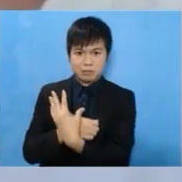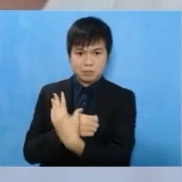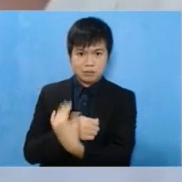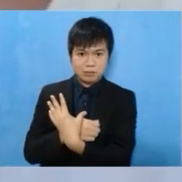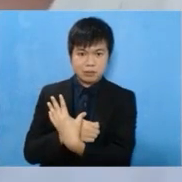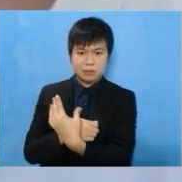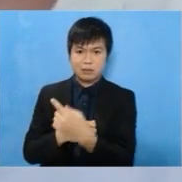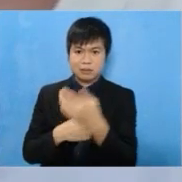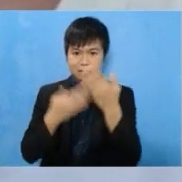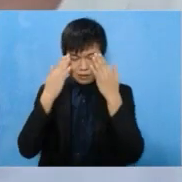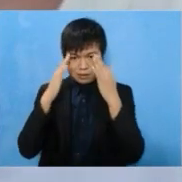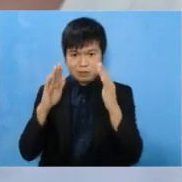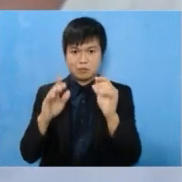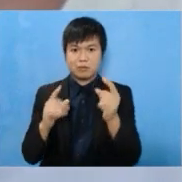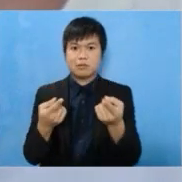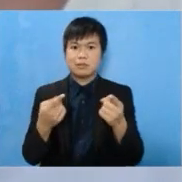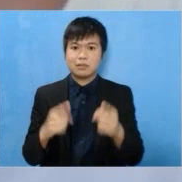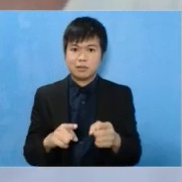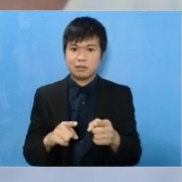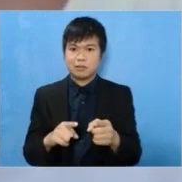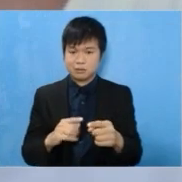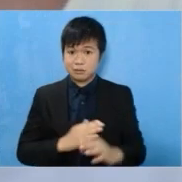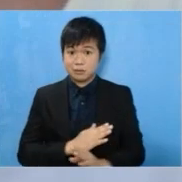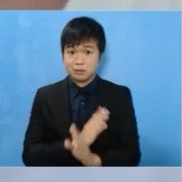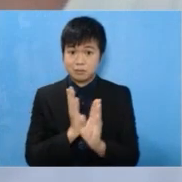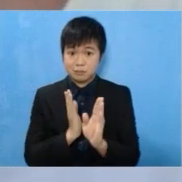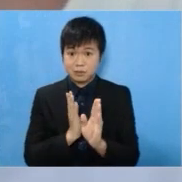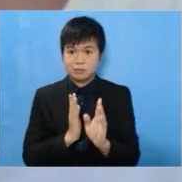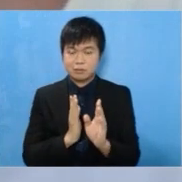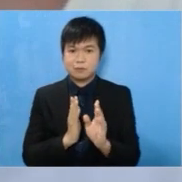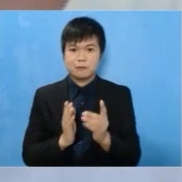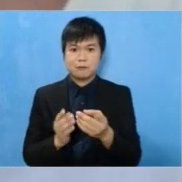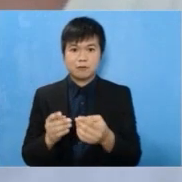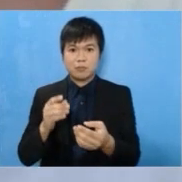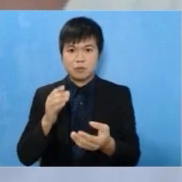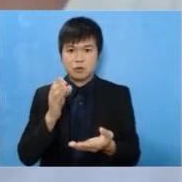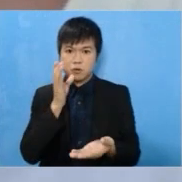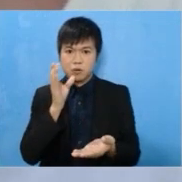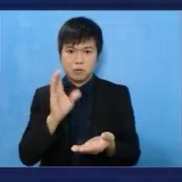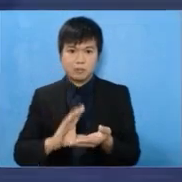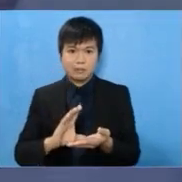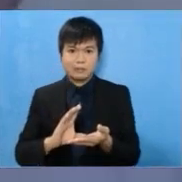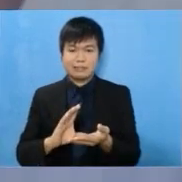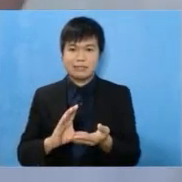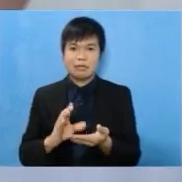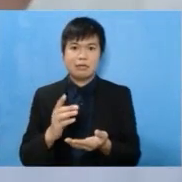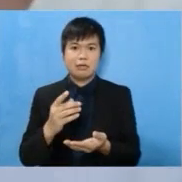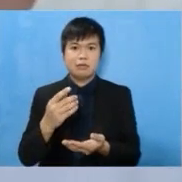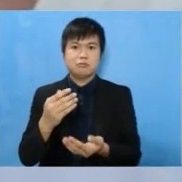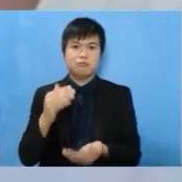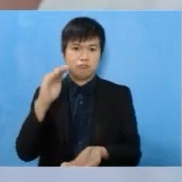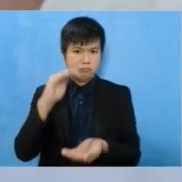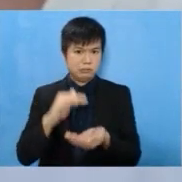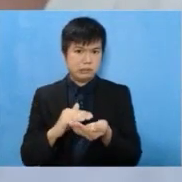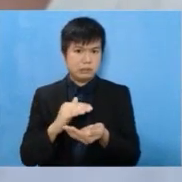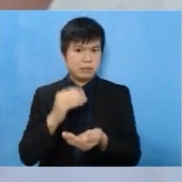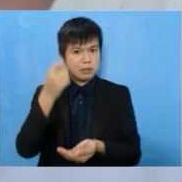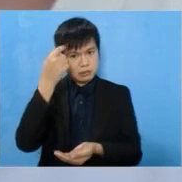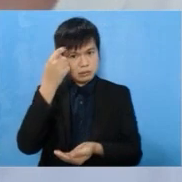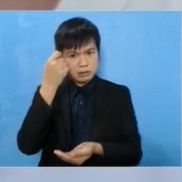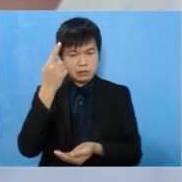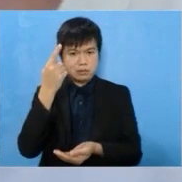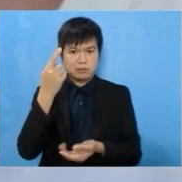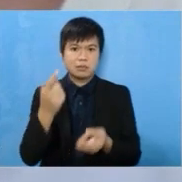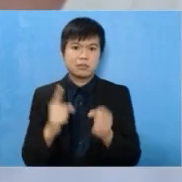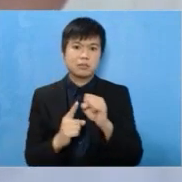tatak ng termino ni Robredo, ang magkomento sa mga bagay na kulang naman ang kanyang pangunawa. Buwelta pa ng alkalde, iwasan ni